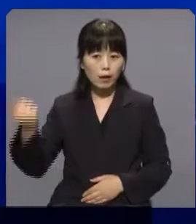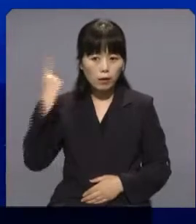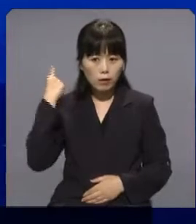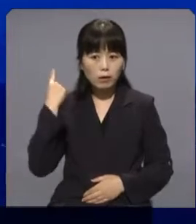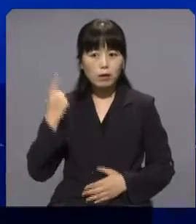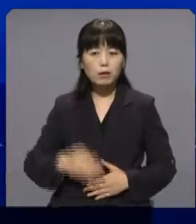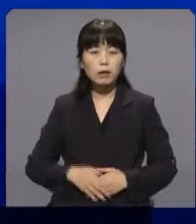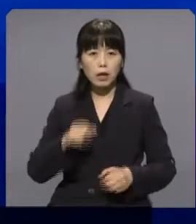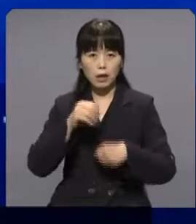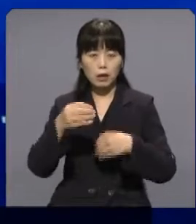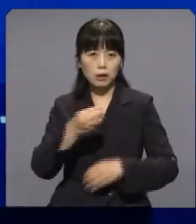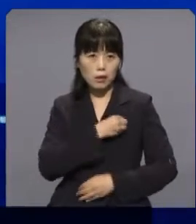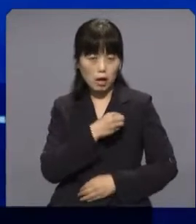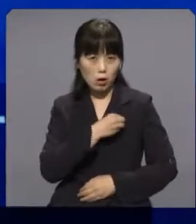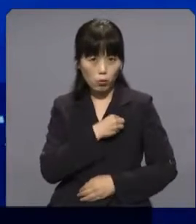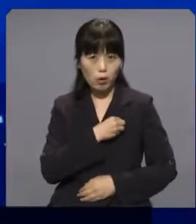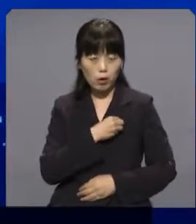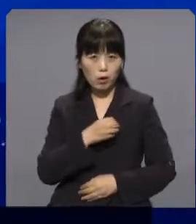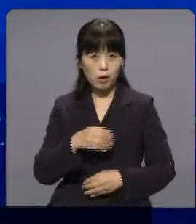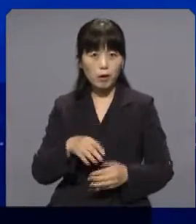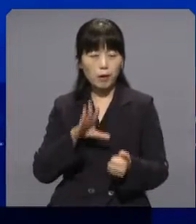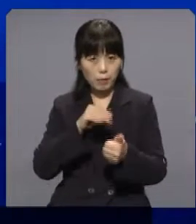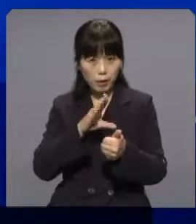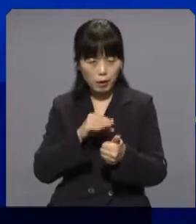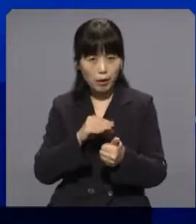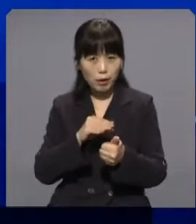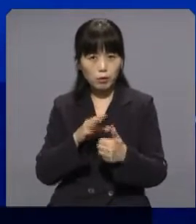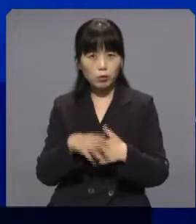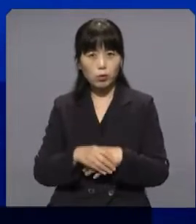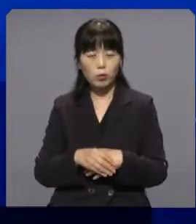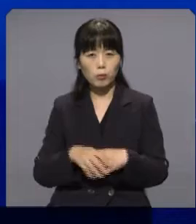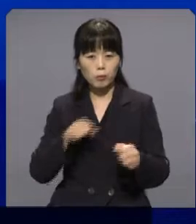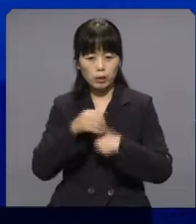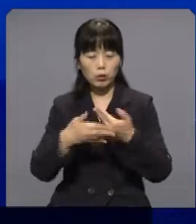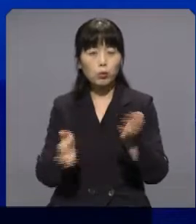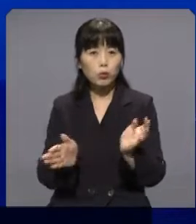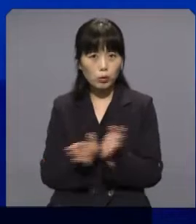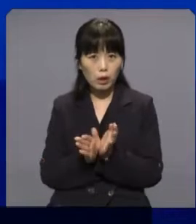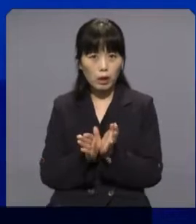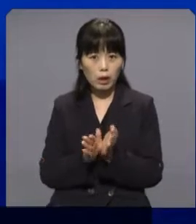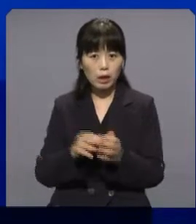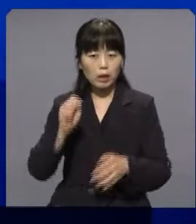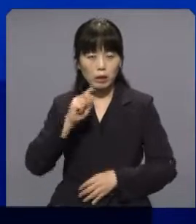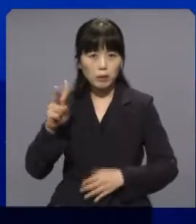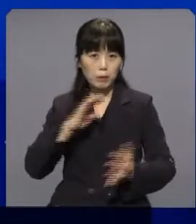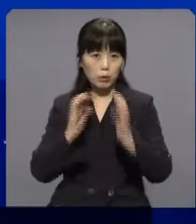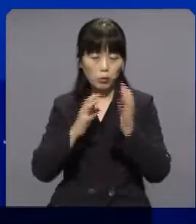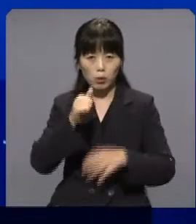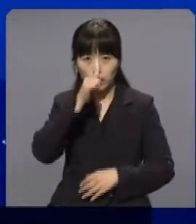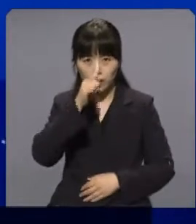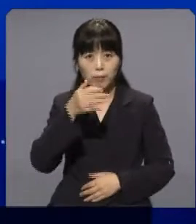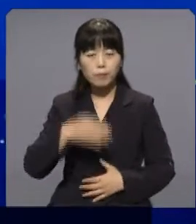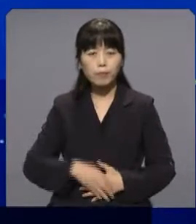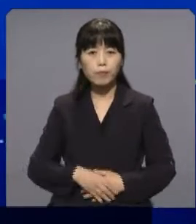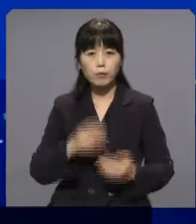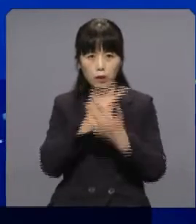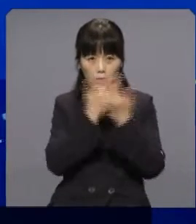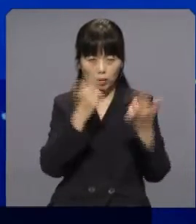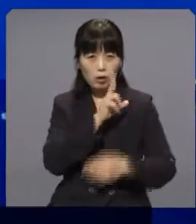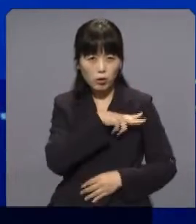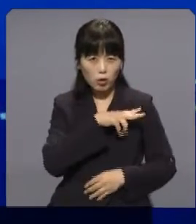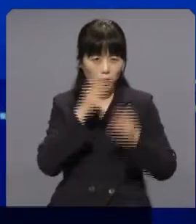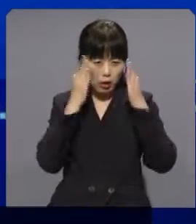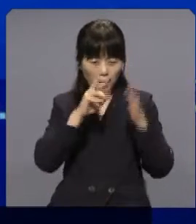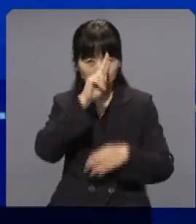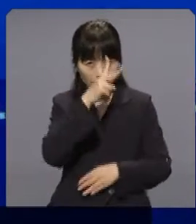어제 강원 민영 방송이죠. 지원 방송 주간 민주당 대표 후보자 첫 TV 토론회가 있었습니다. 이재명 의원을